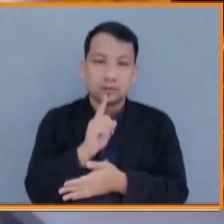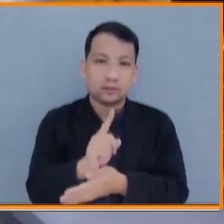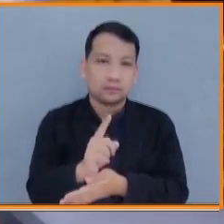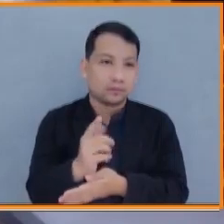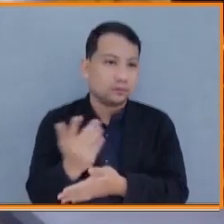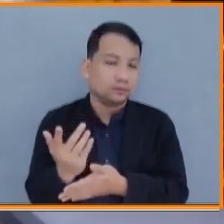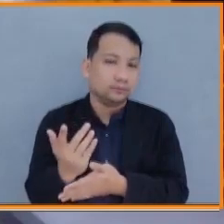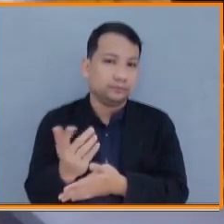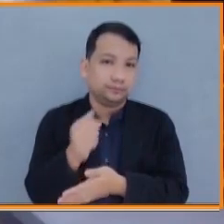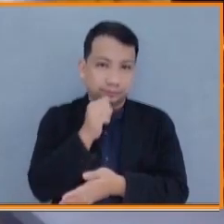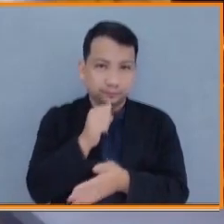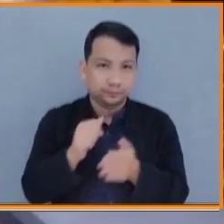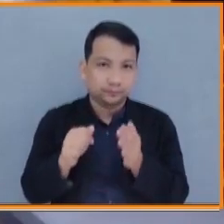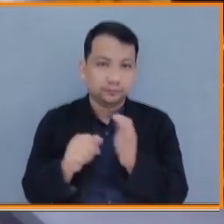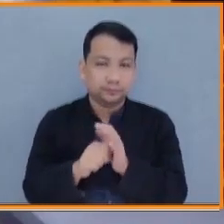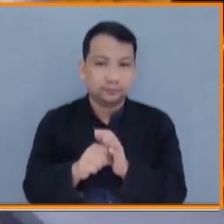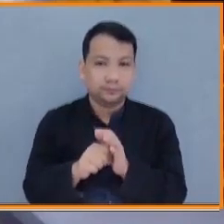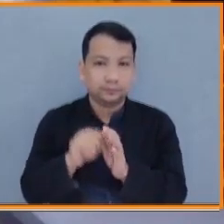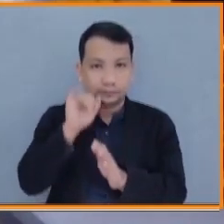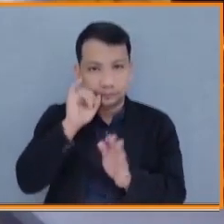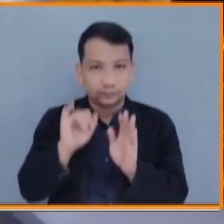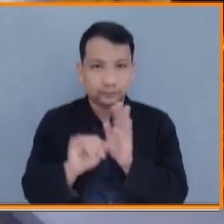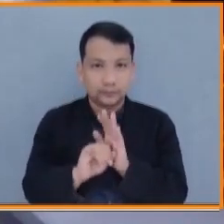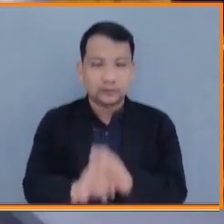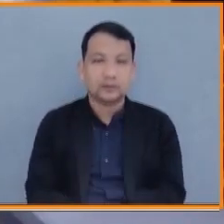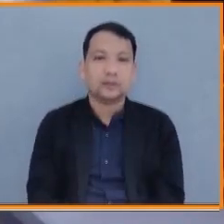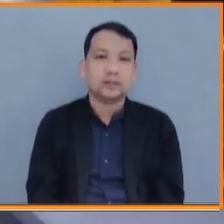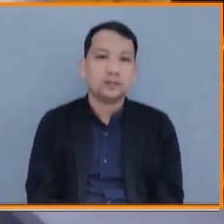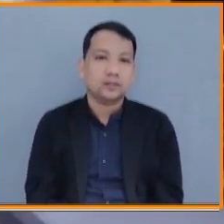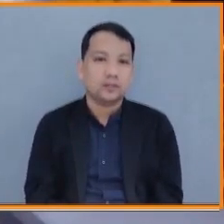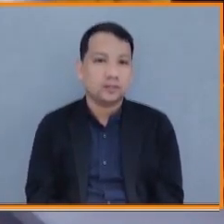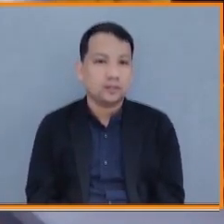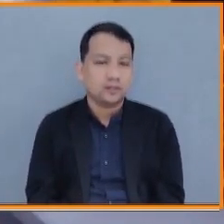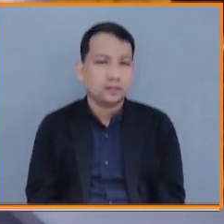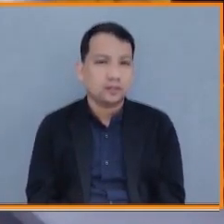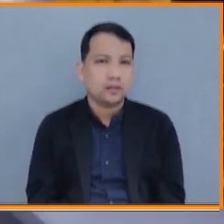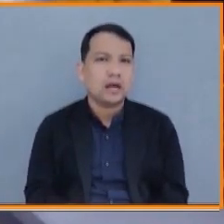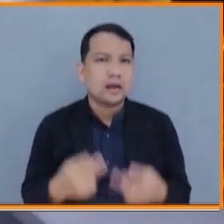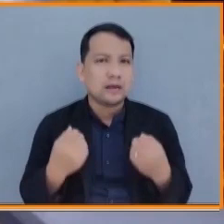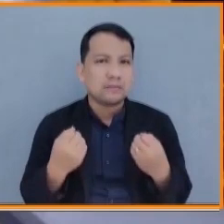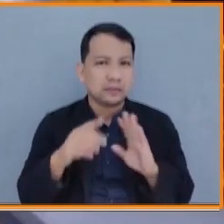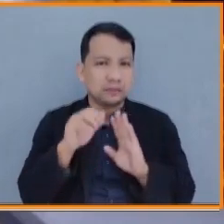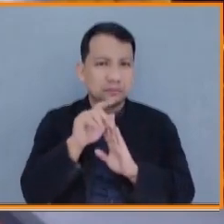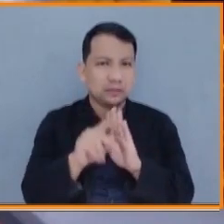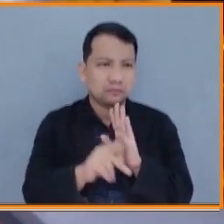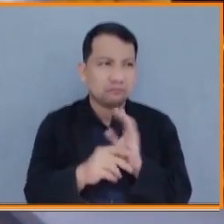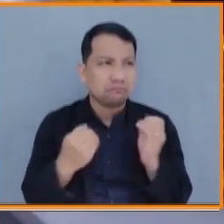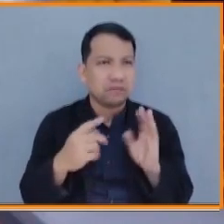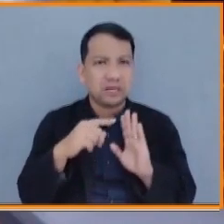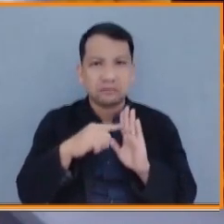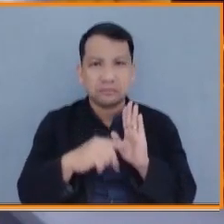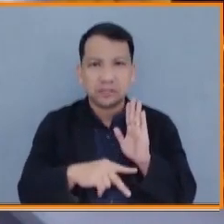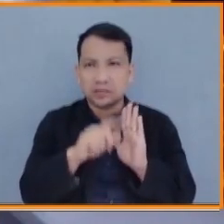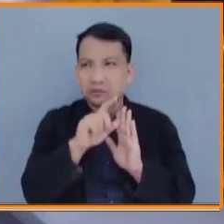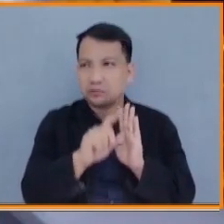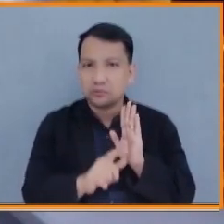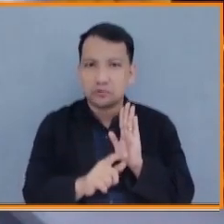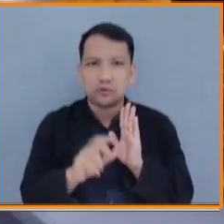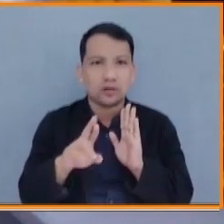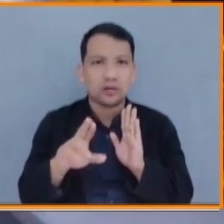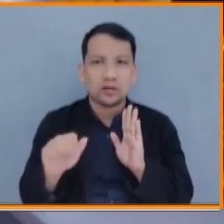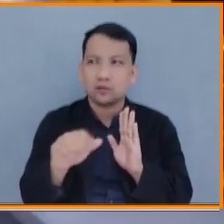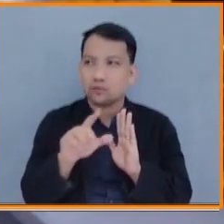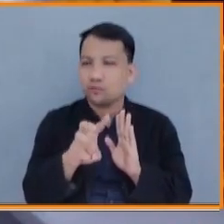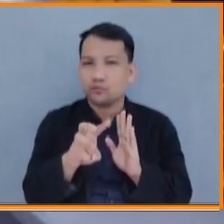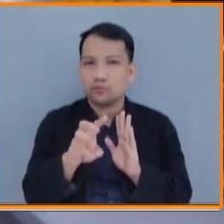kanyang identity in fact marami na po tayong batas Nandiyan na po ang Republic Act 9165 ang mismong